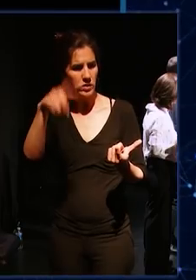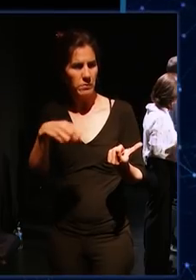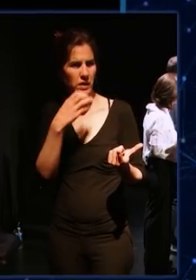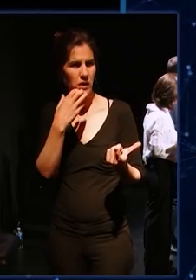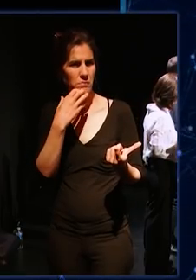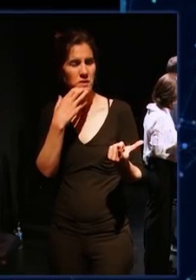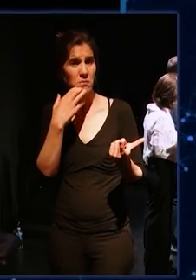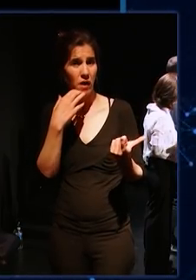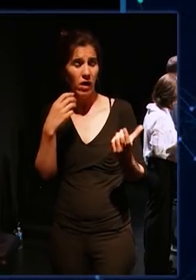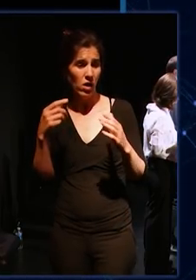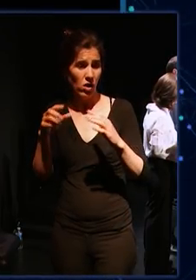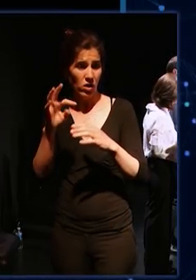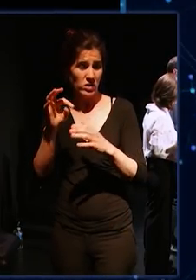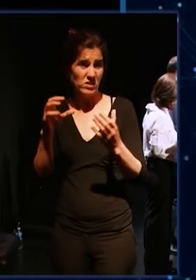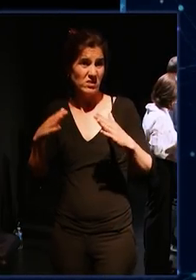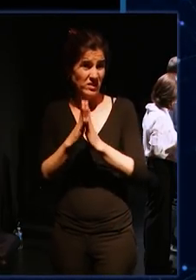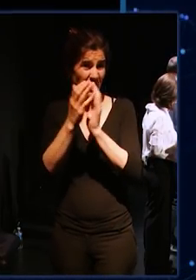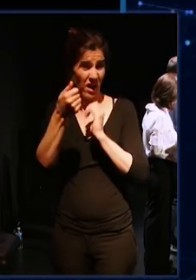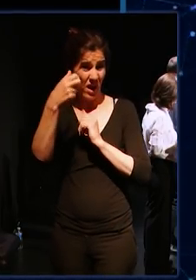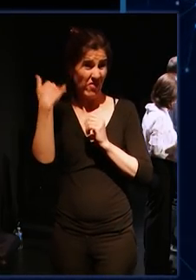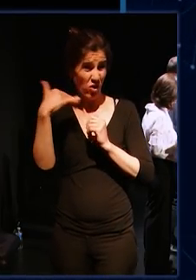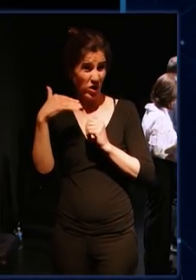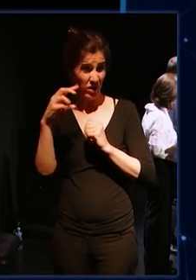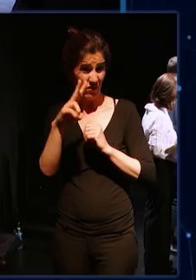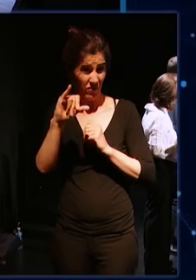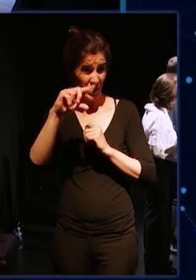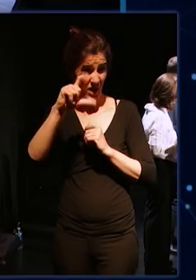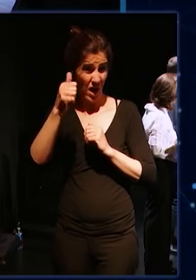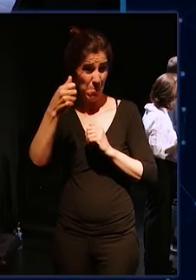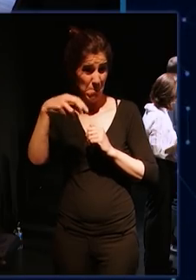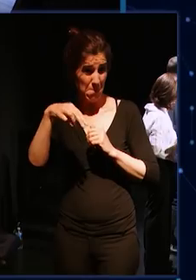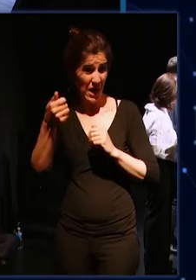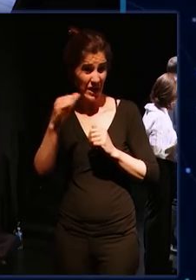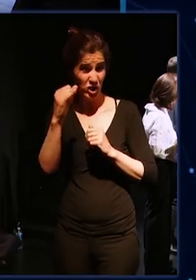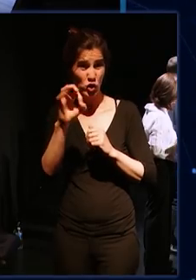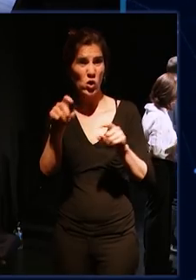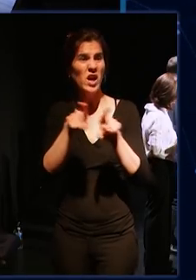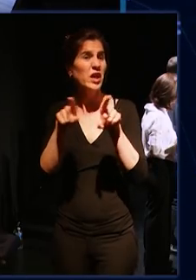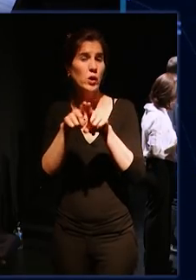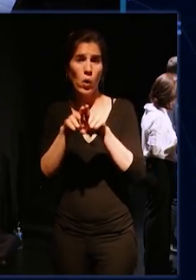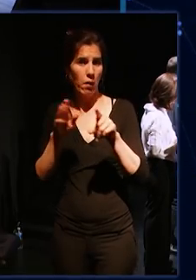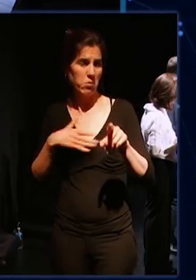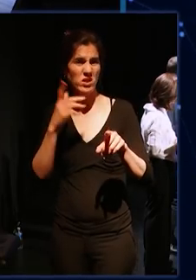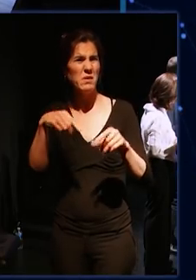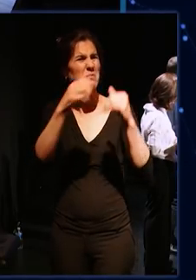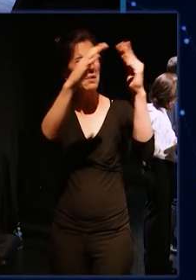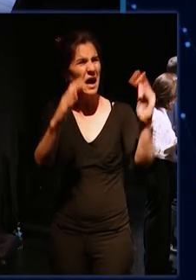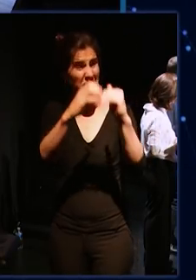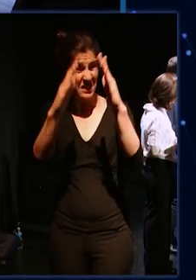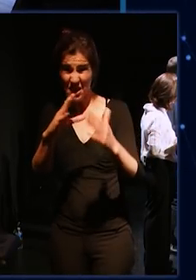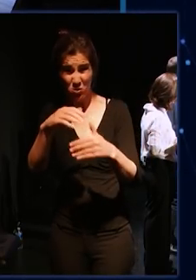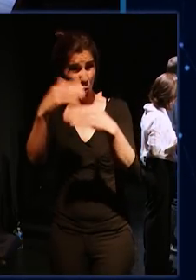o Sant Antoni de Vilamajor, i aquesta seria una mica la nostra línia de proposta de canvi a la festa major, on podrien participar les que ja hi participen